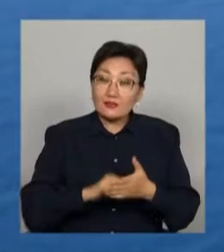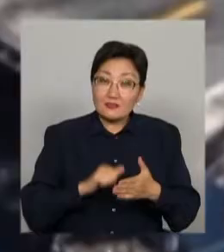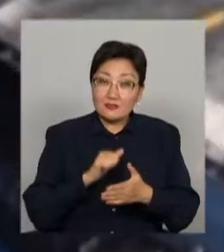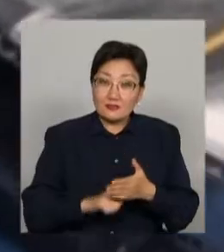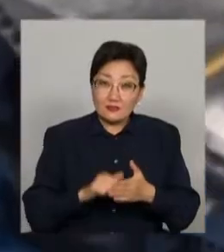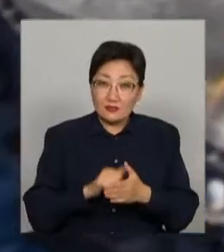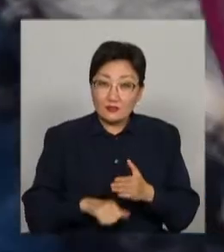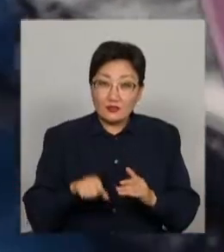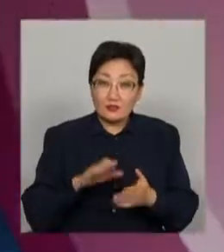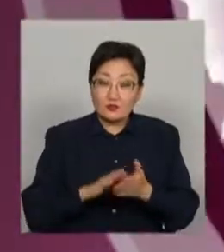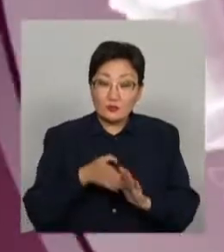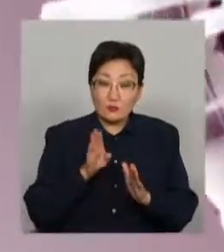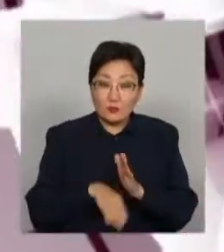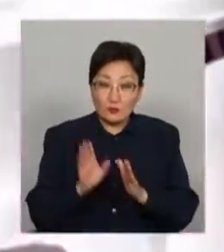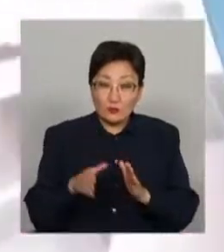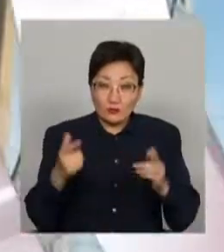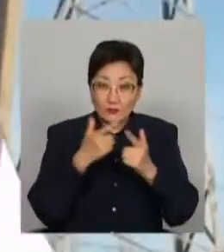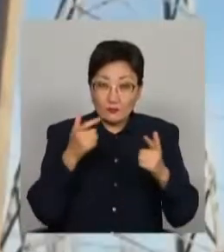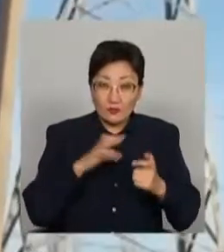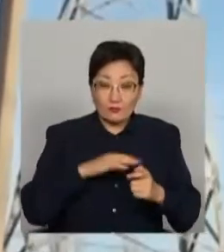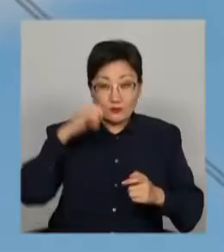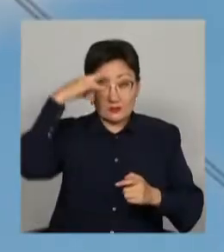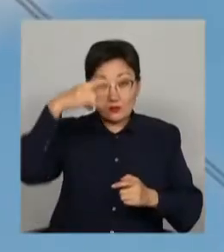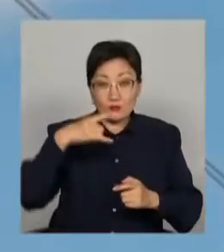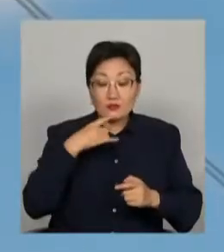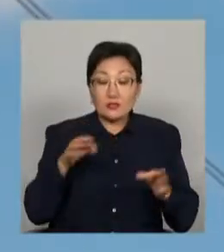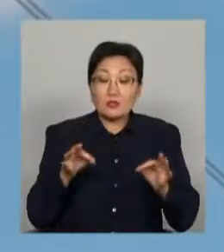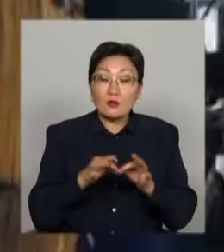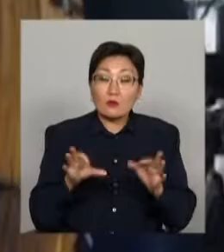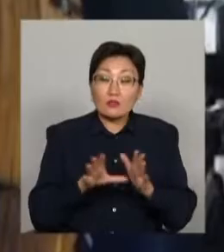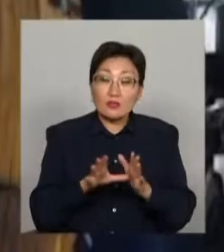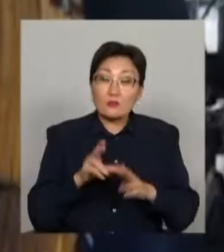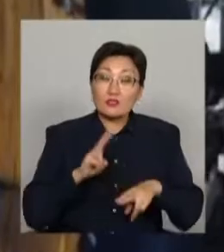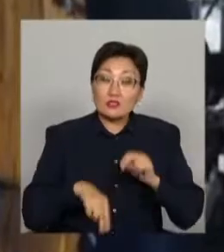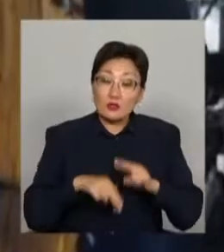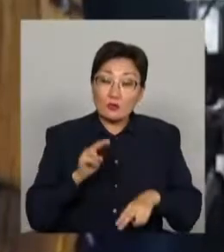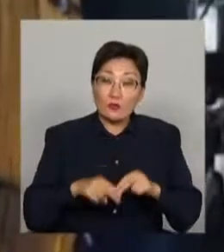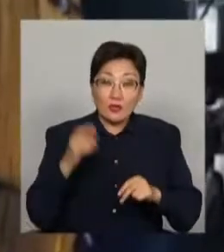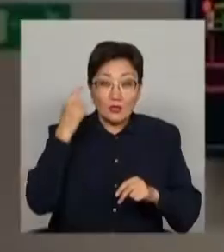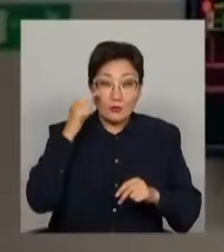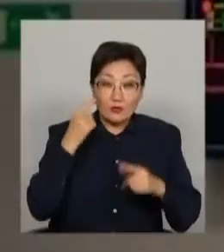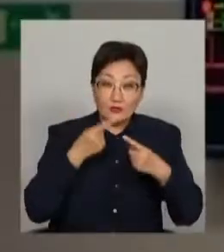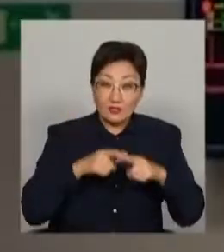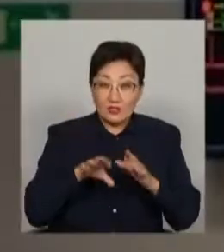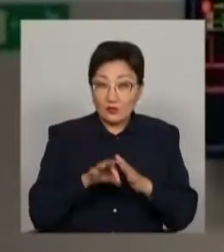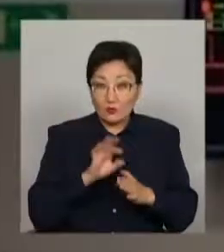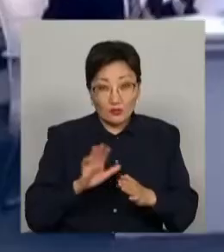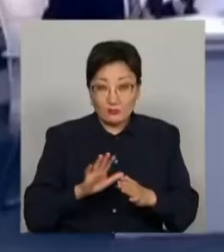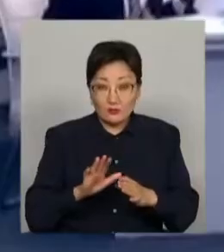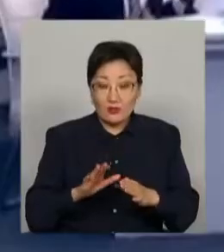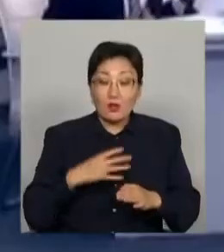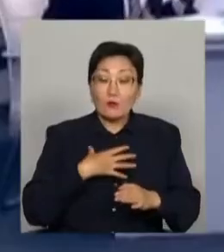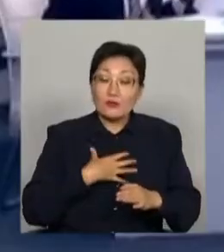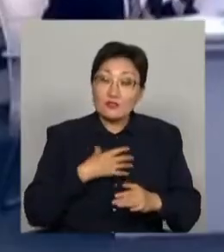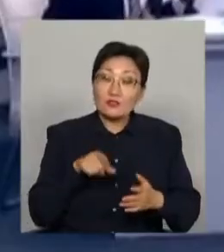деп мәлімдеме жасаған еді. Қазақстан атом электр станциясын салу үшін АқШ технологиясын қолданбай, көптің көкейінде